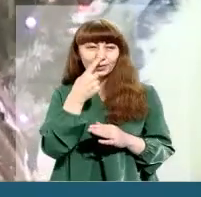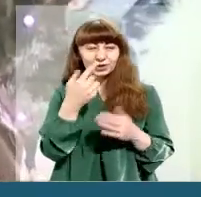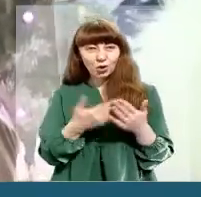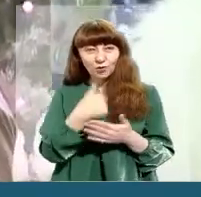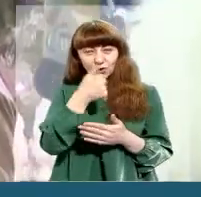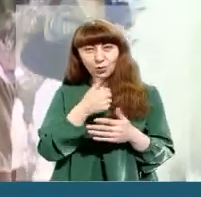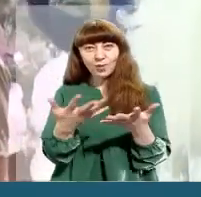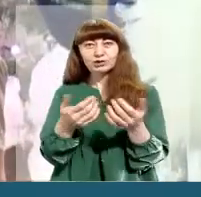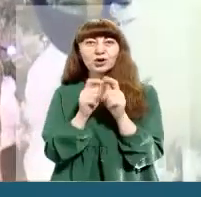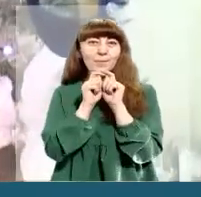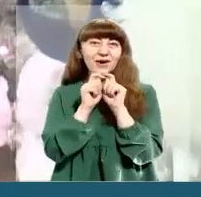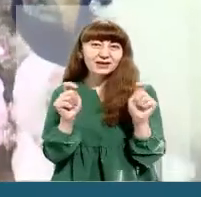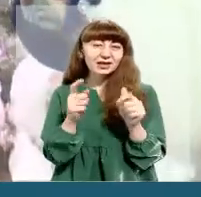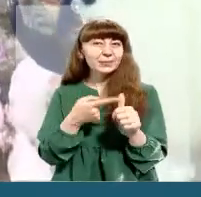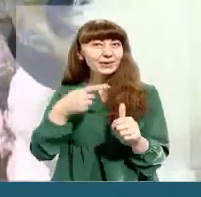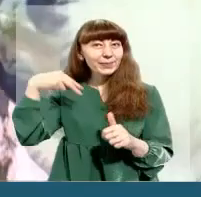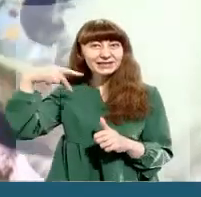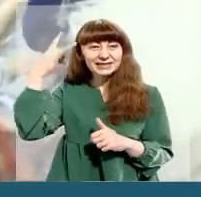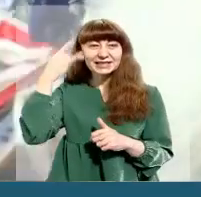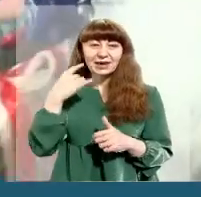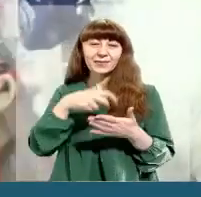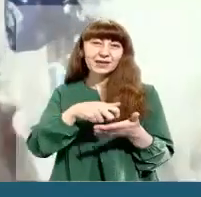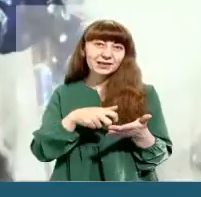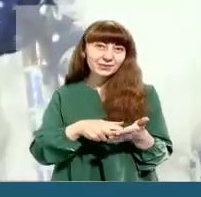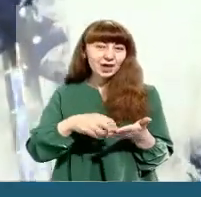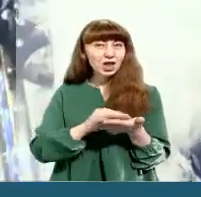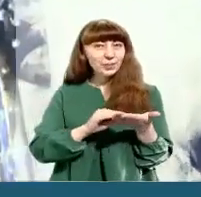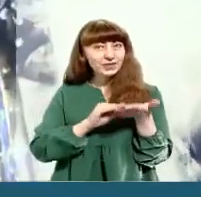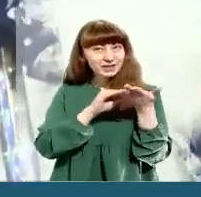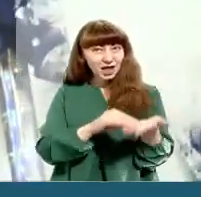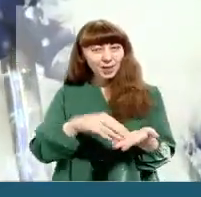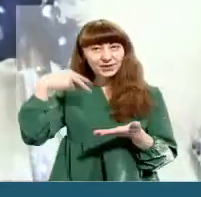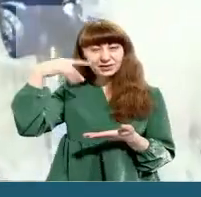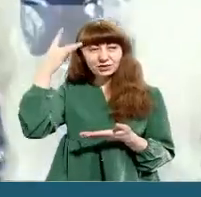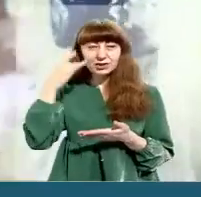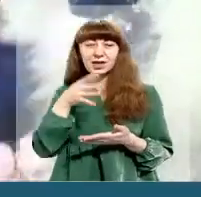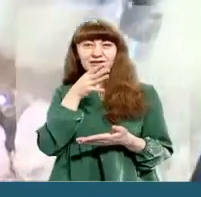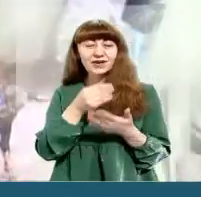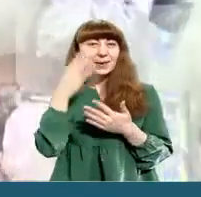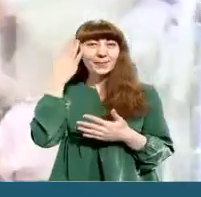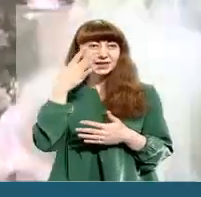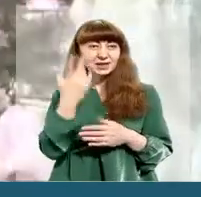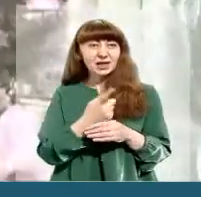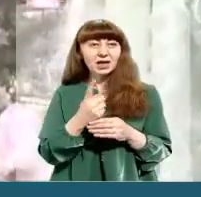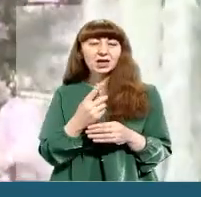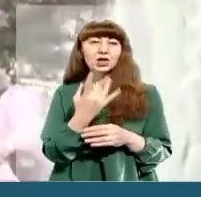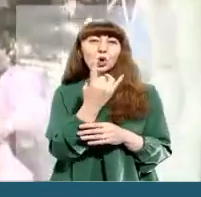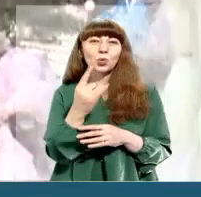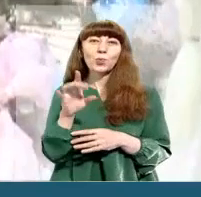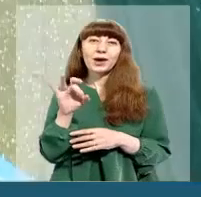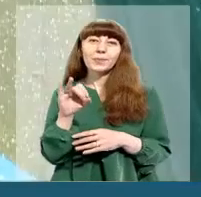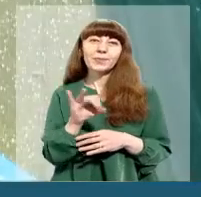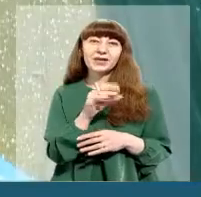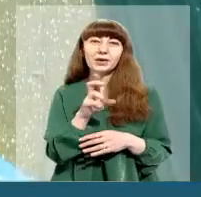года получает подарки от имени президента страны. В письме главе государства девочка написала о своей заветной мечте. Это кукла Бэби